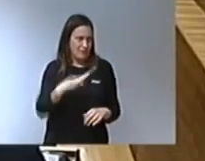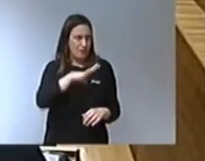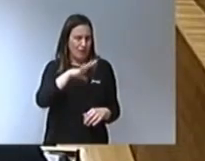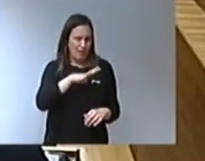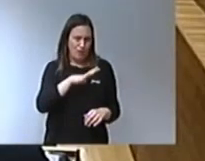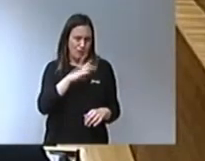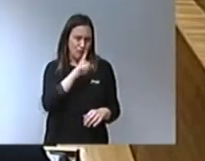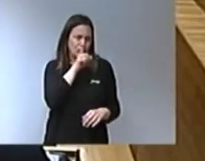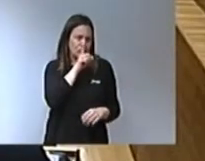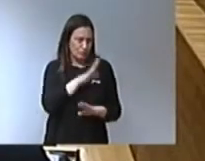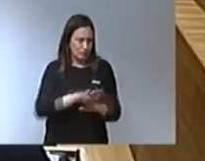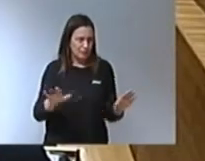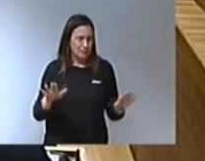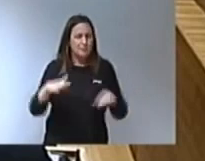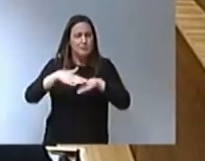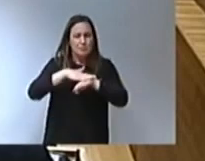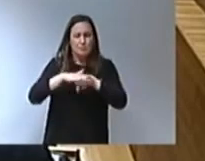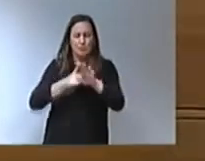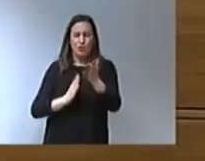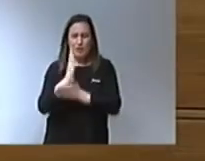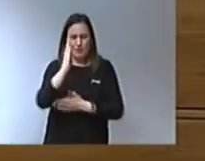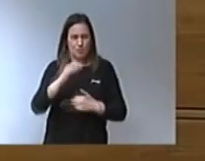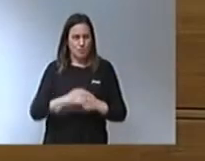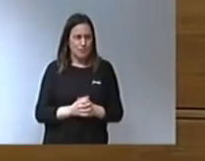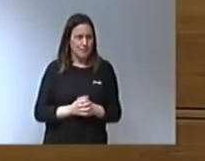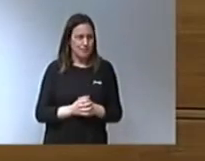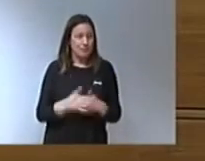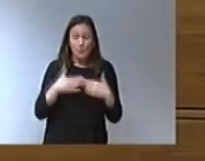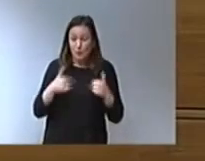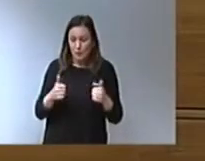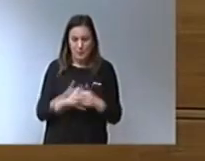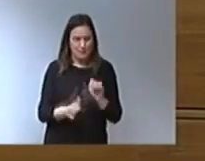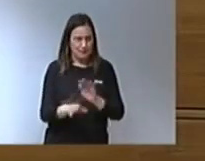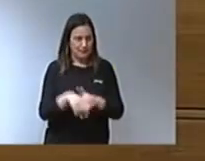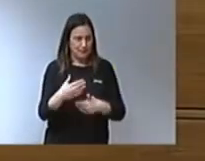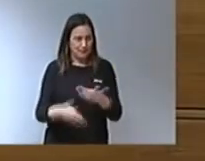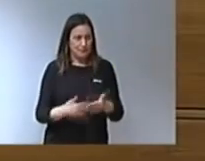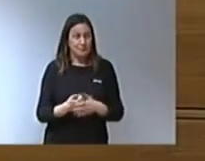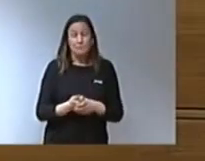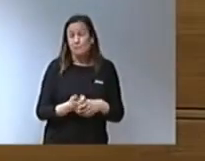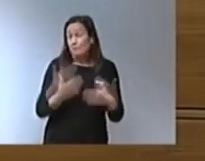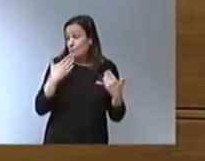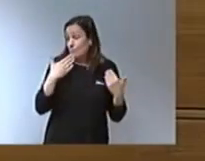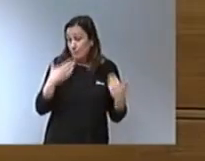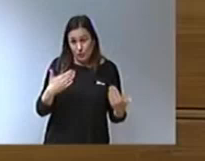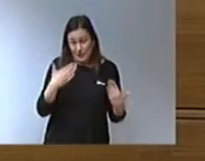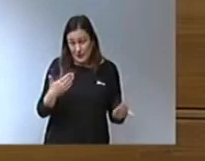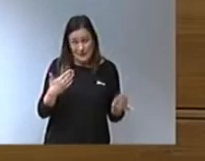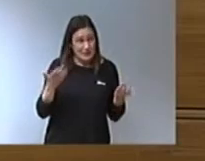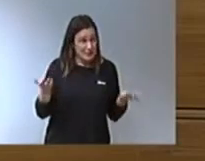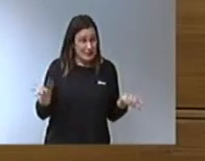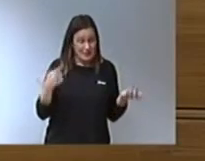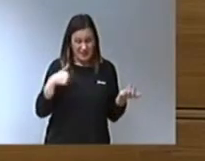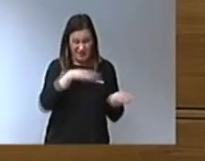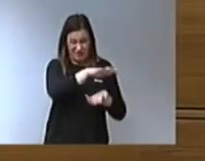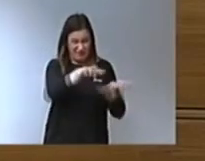Señorías, disculpe la interrupción, señoría, quan vostè vulga. Moltes gràcies. Jo crec que després de